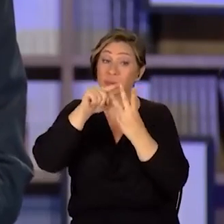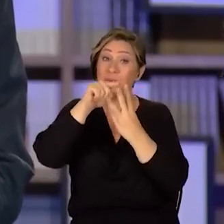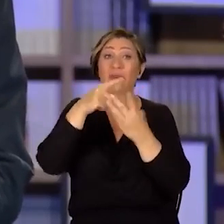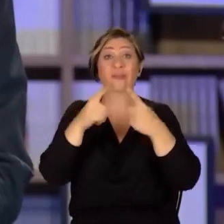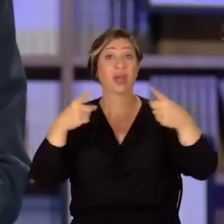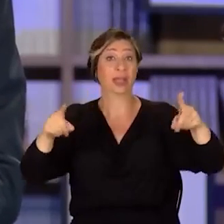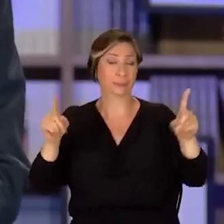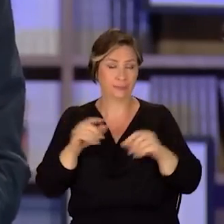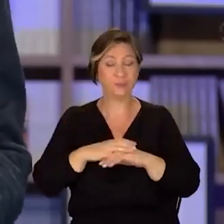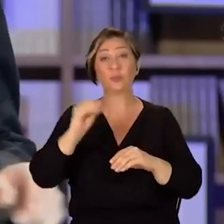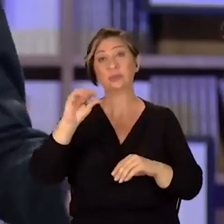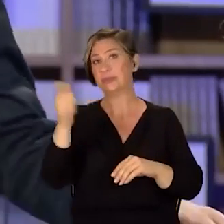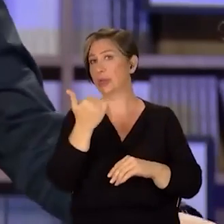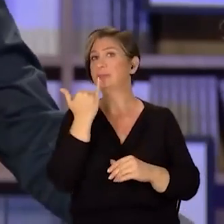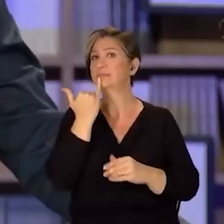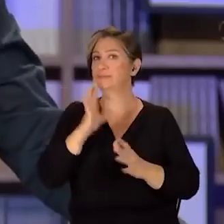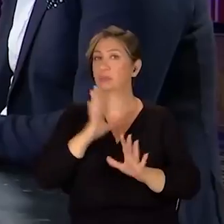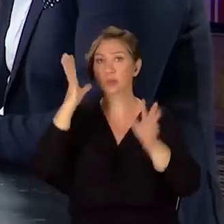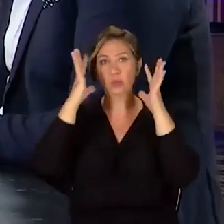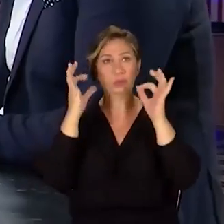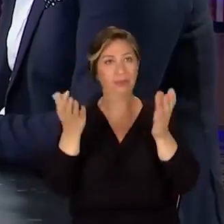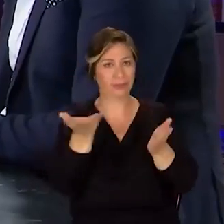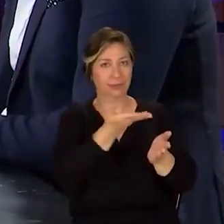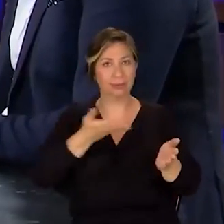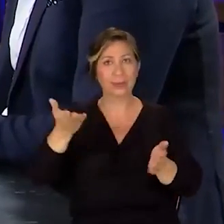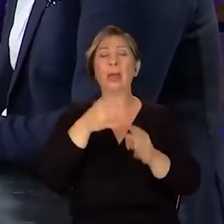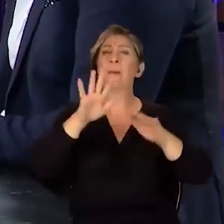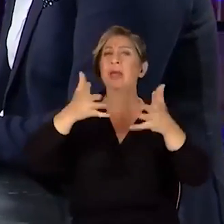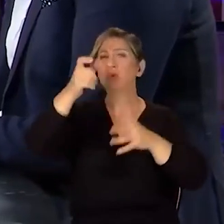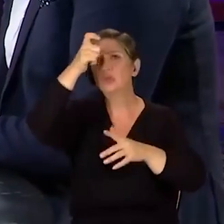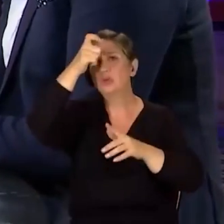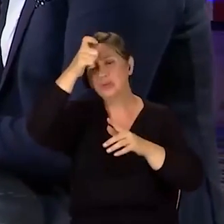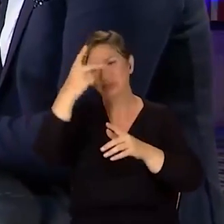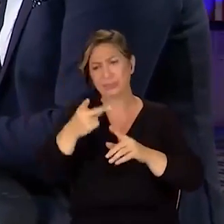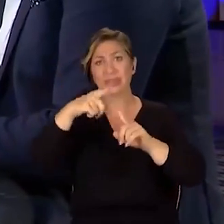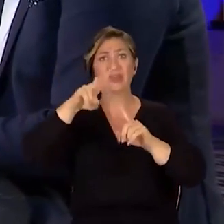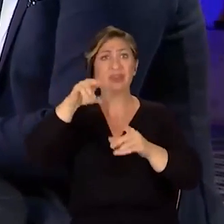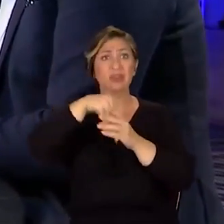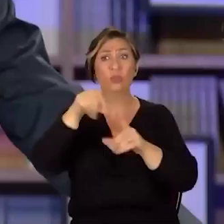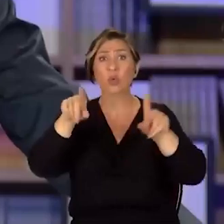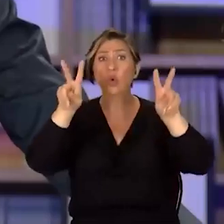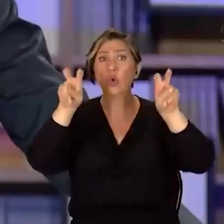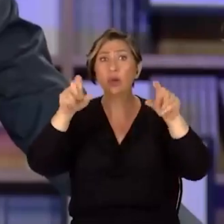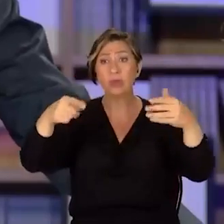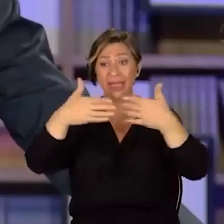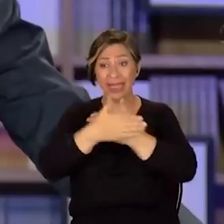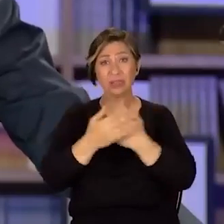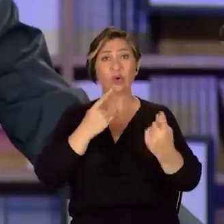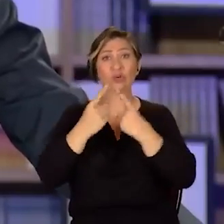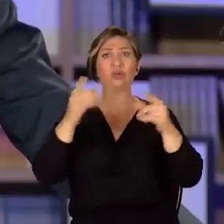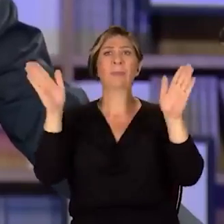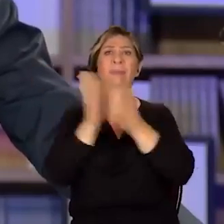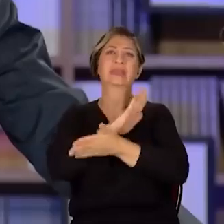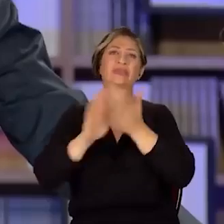uyuyamıyoruz? Çok değerli konuklarım var, uzmanlar. Hakikaten belki de Türk televizyonlarında bu konuyu bu gece konuşup